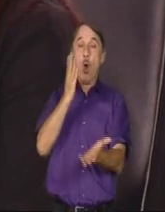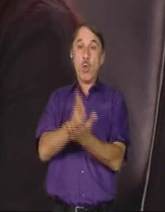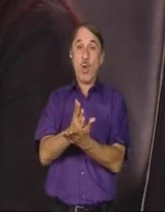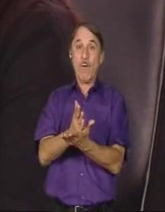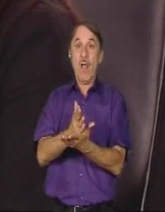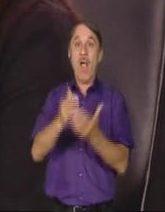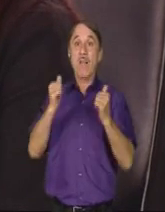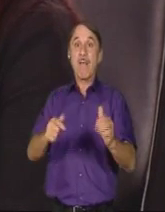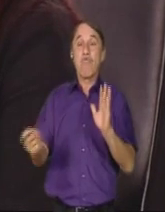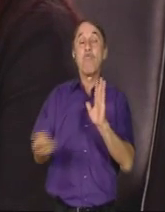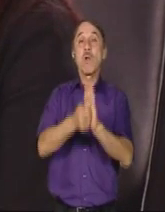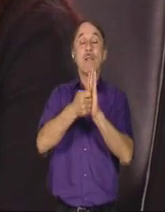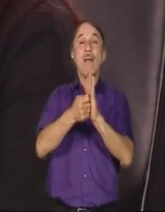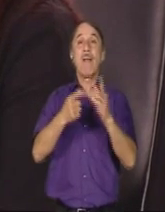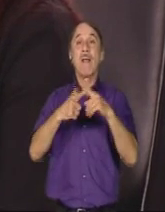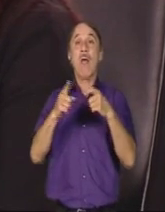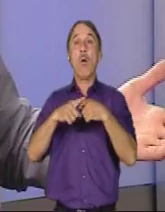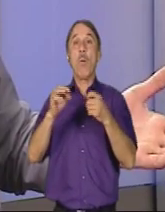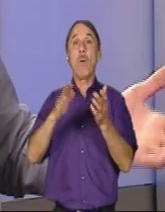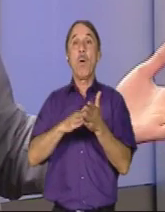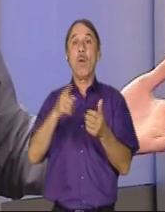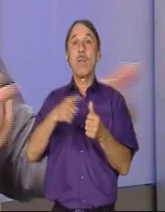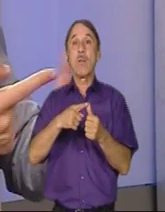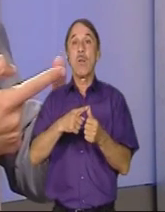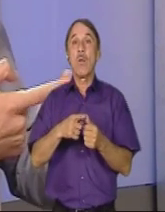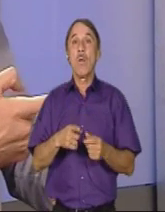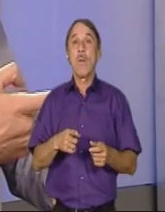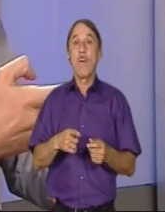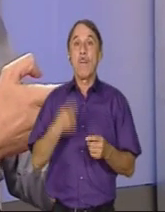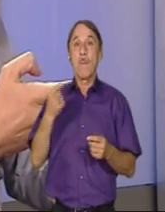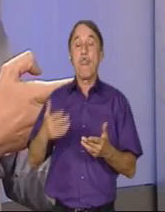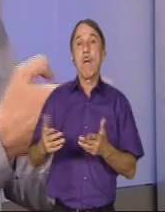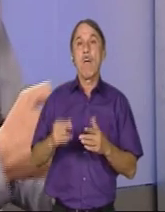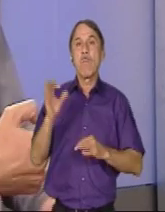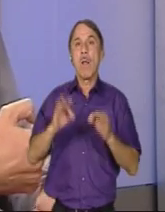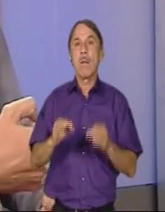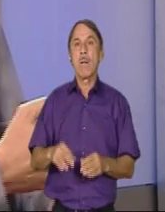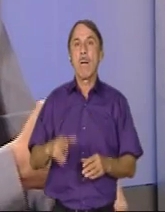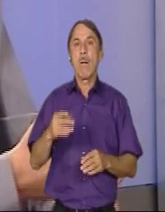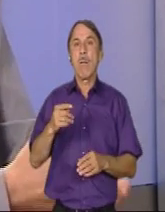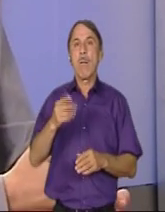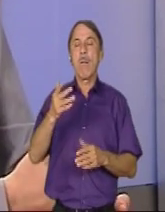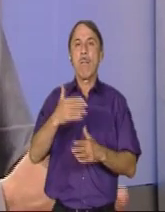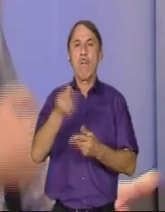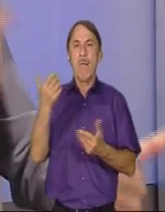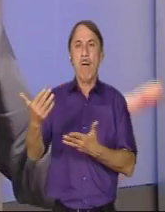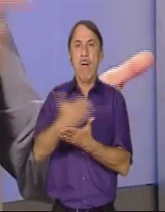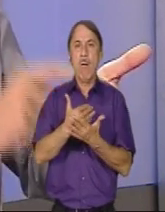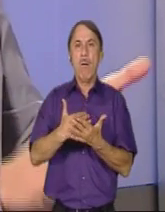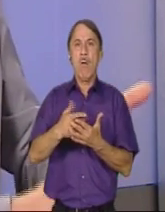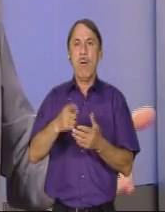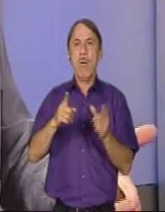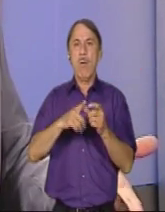zanimljivo, a sada prodavati Telekom. Ništa se nije promenilo. To je taj Telekom koji ostvaruje profit od 200 miliona na godišnjem